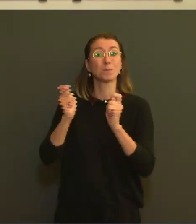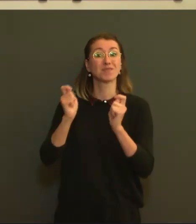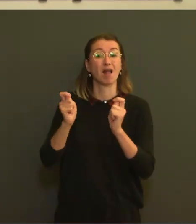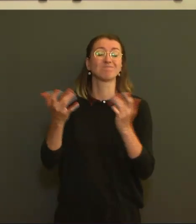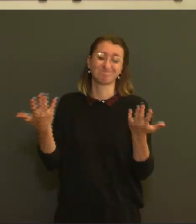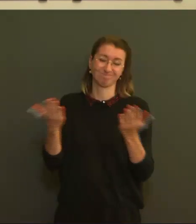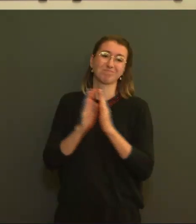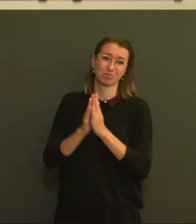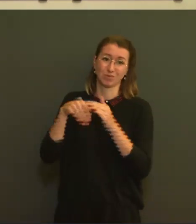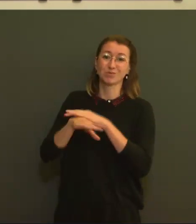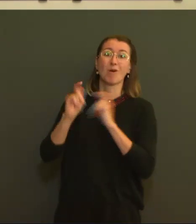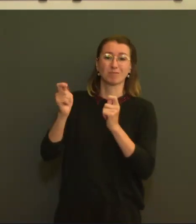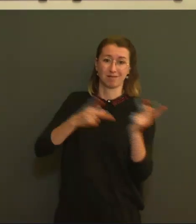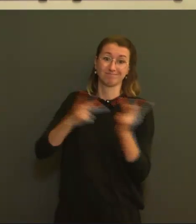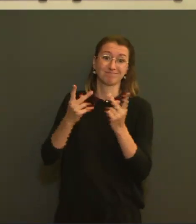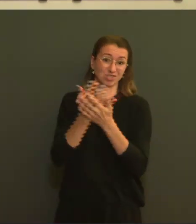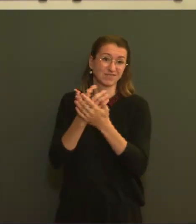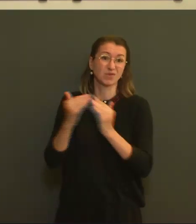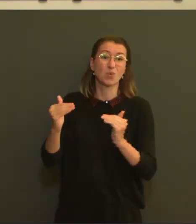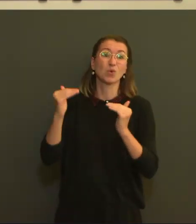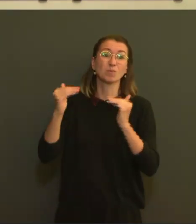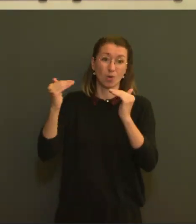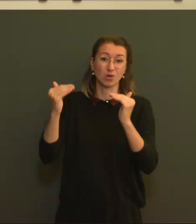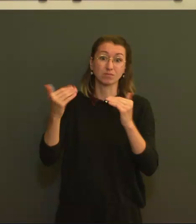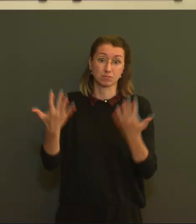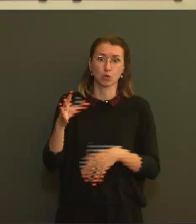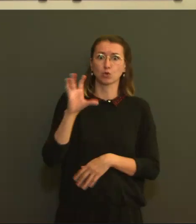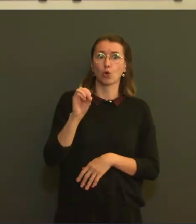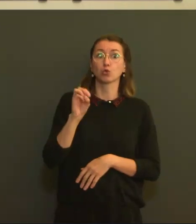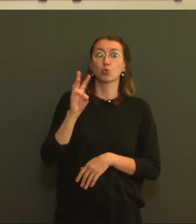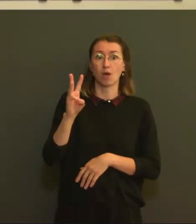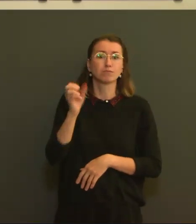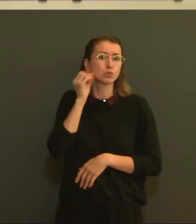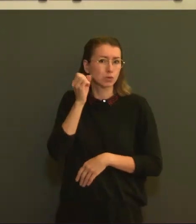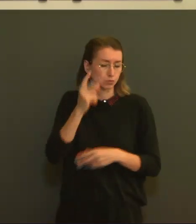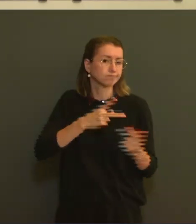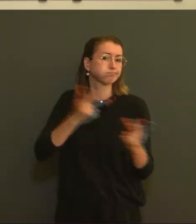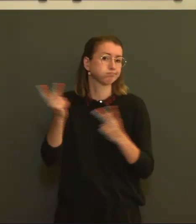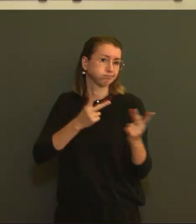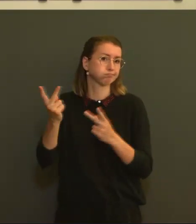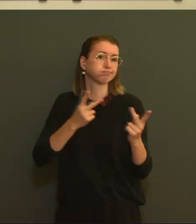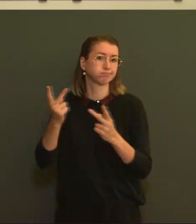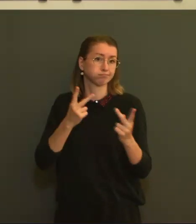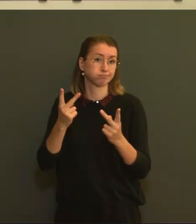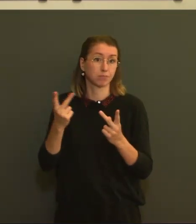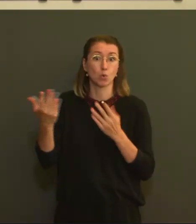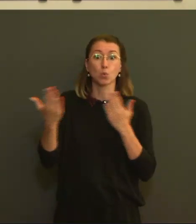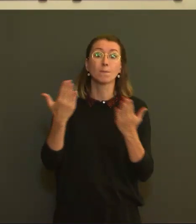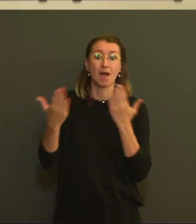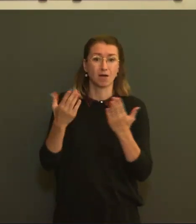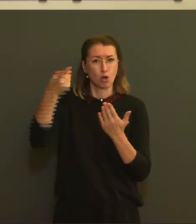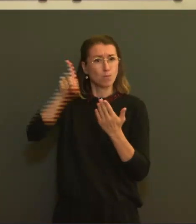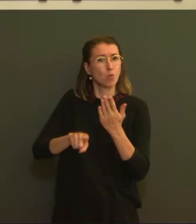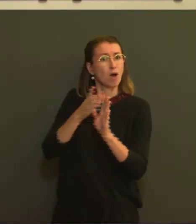moyenne 33 admissions par jour. Il faut rappeler qu'il y a un mois, on était à 10 admissions par